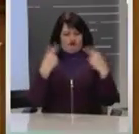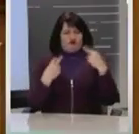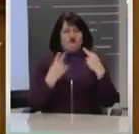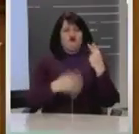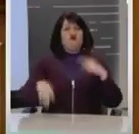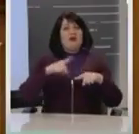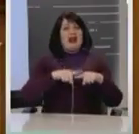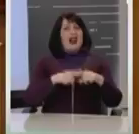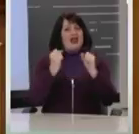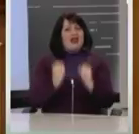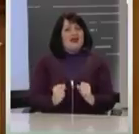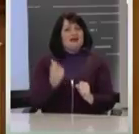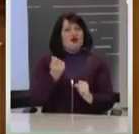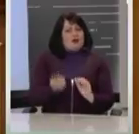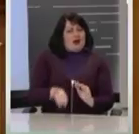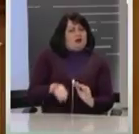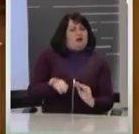προοπτικές και τη θέση της ελληνικής οικονομίας.